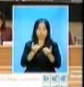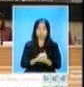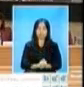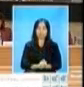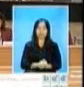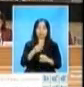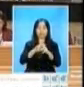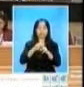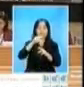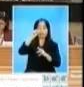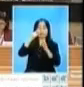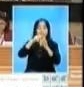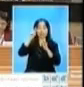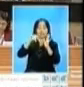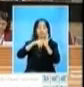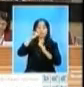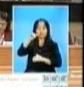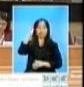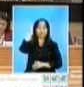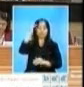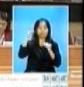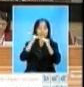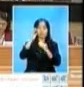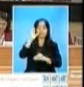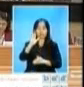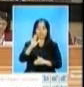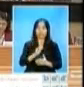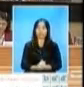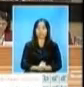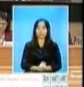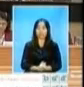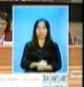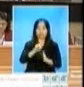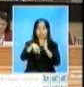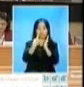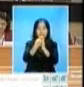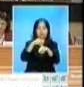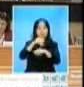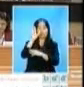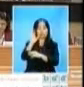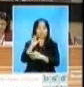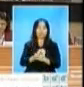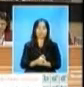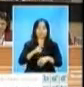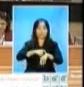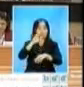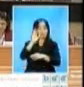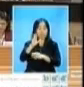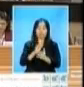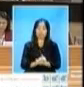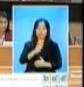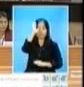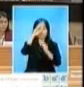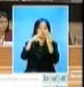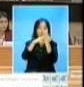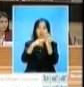เป็นอดีตสว.ทั้งมาจากการเลือกตั้งมาจากการสรรหาด้วยแล้วก็เป็นรองประธานสว.ด้วยคุณนิพนธ์เนี่ยบอกเลยครับ